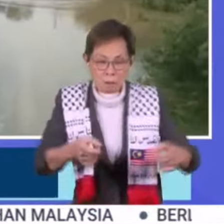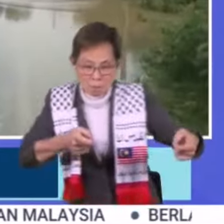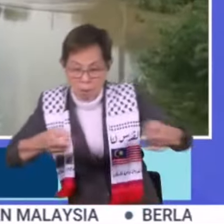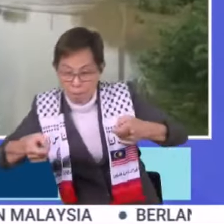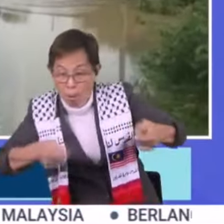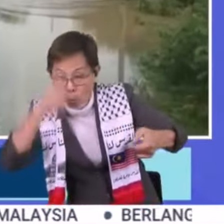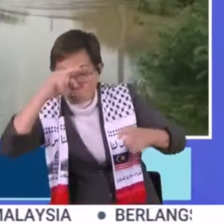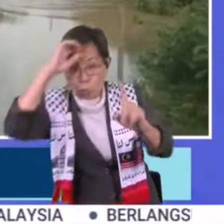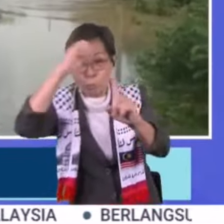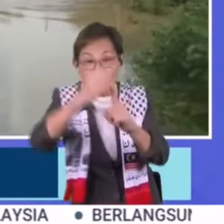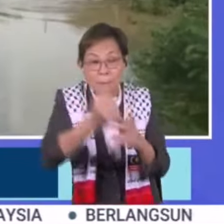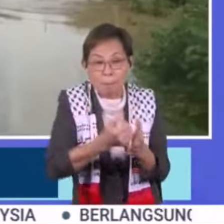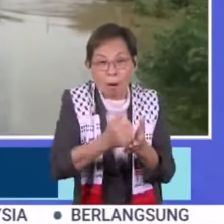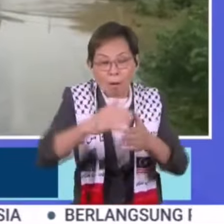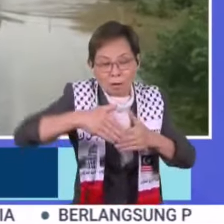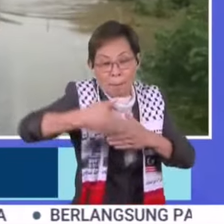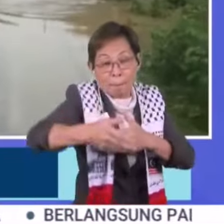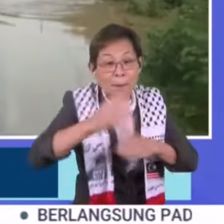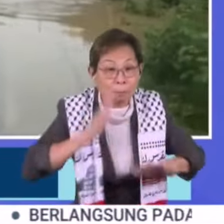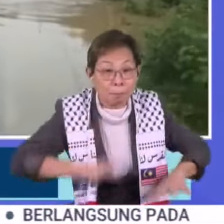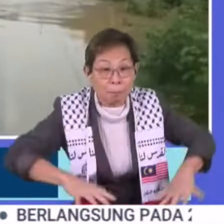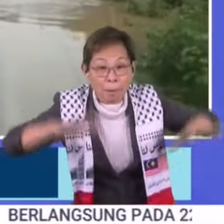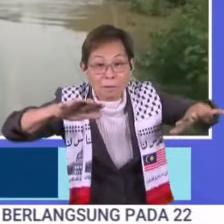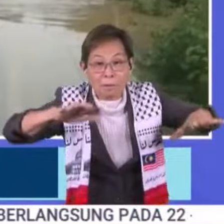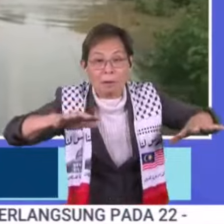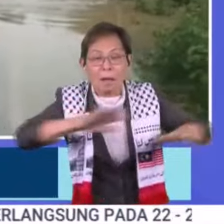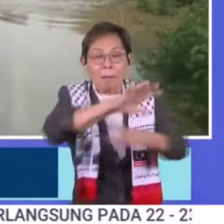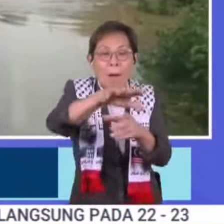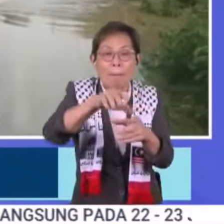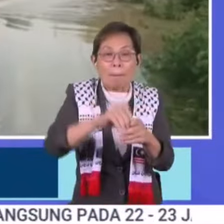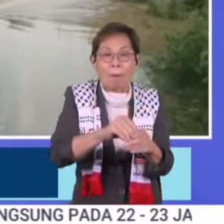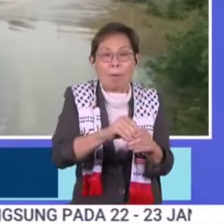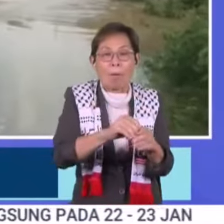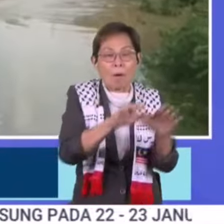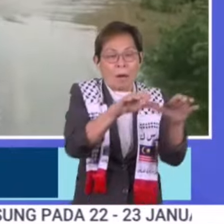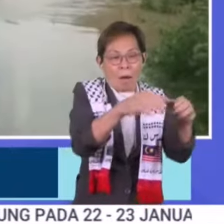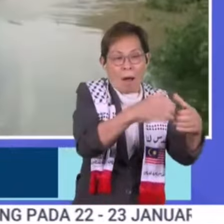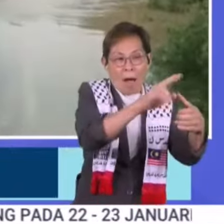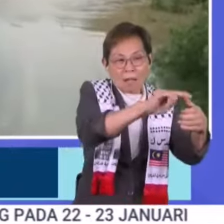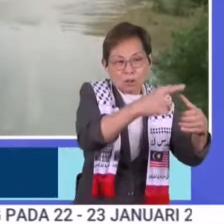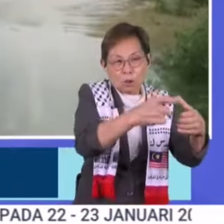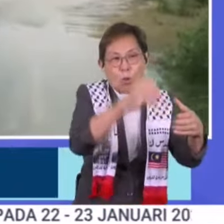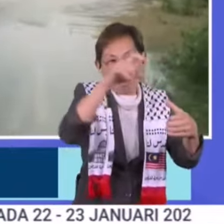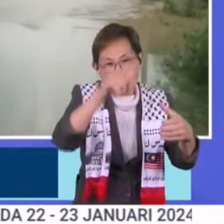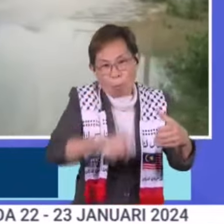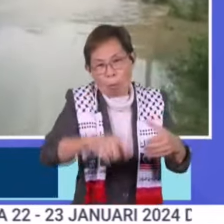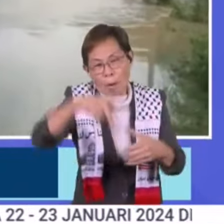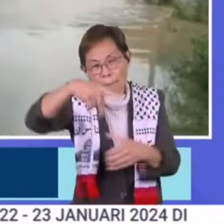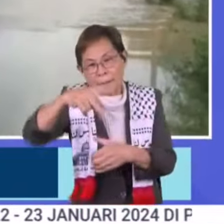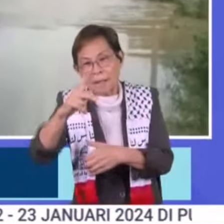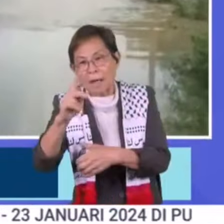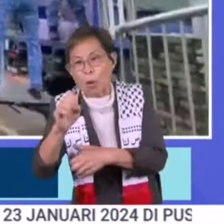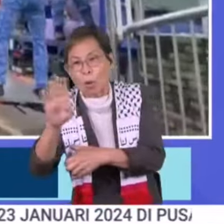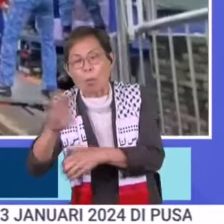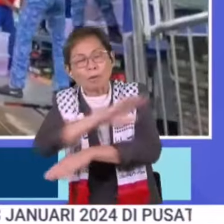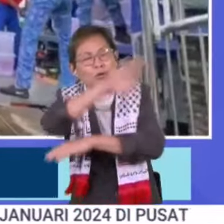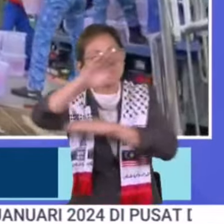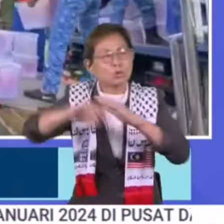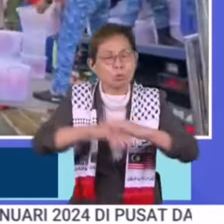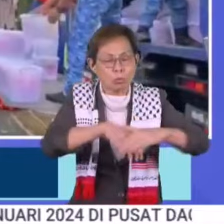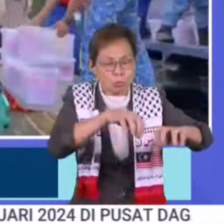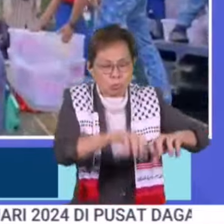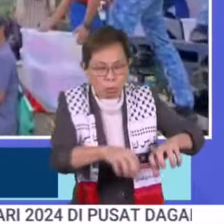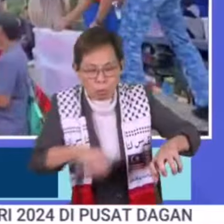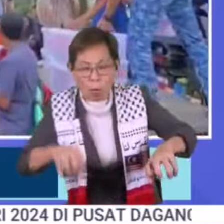Penyelarasan bagi misi bantuan pasca banjir yang melibatkan badan NGO perlu melalui PKOB di setiap daerah di